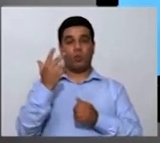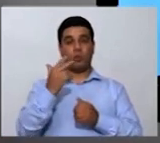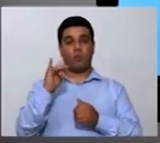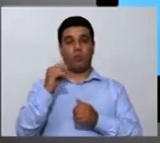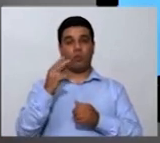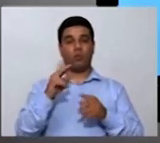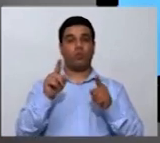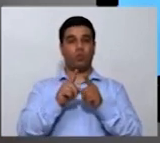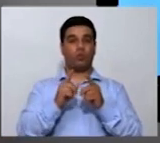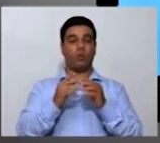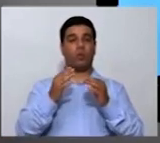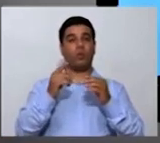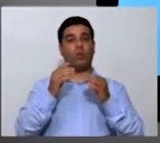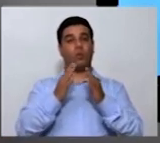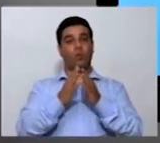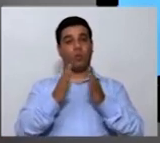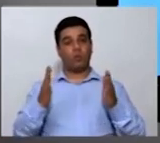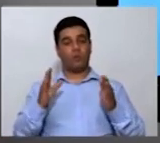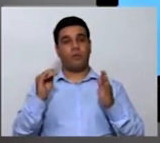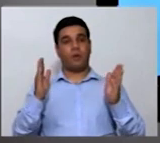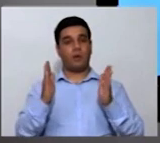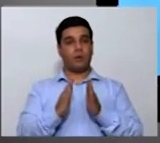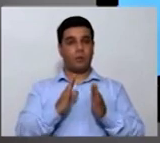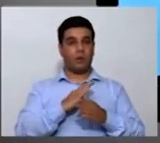funksiyamiz ham o'sdi, ham kamaydi.